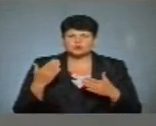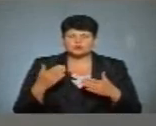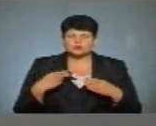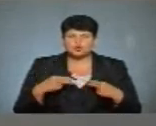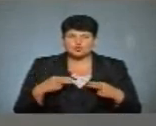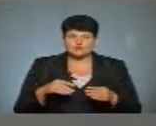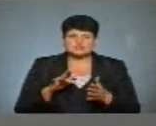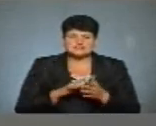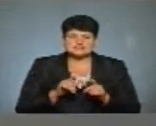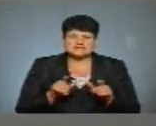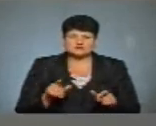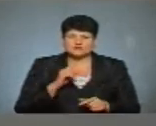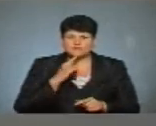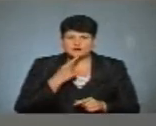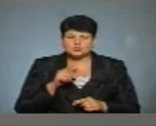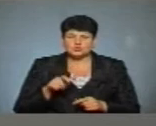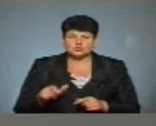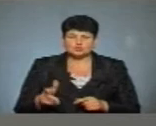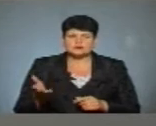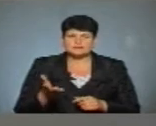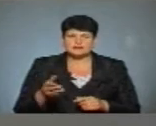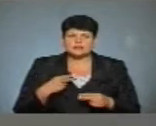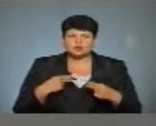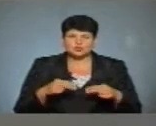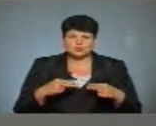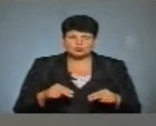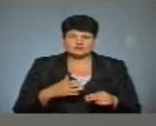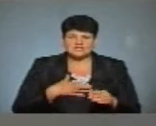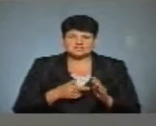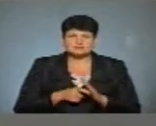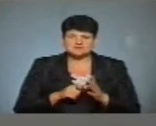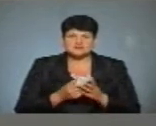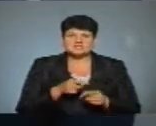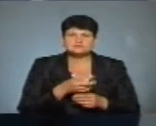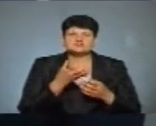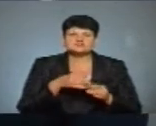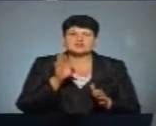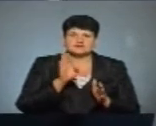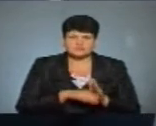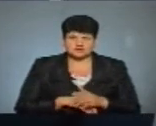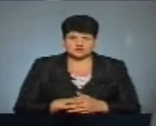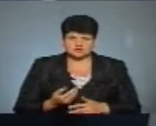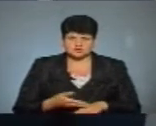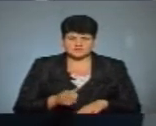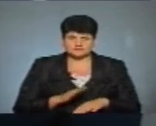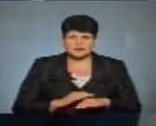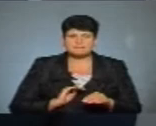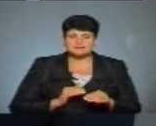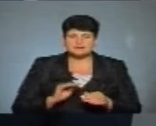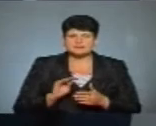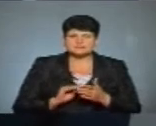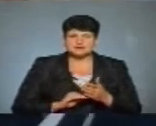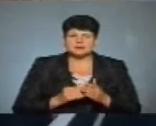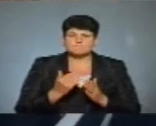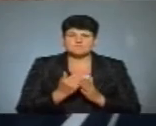я розумію, людям, які безпосередньо торгують в наших приміщеннях, їм є ще важко. Підприємці, на яких склали